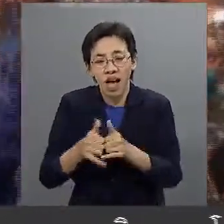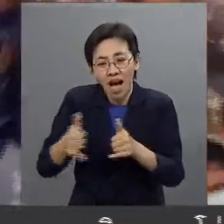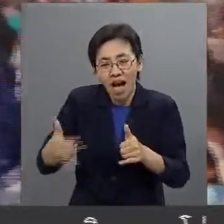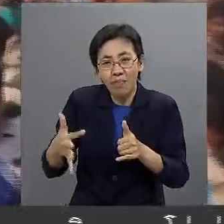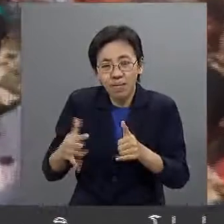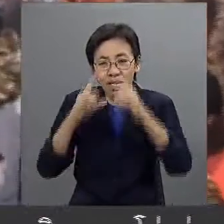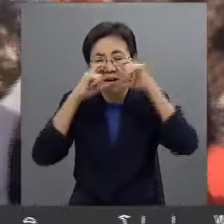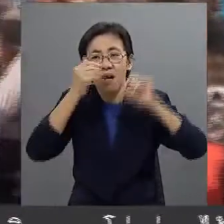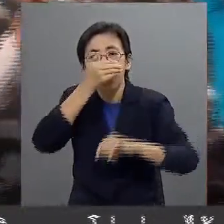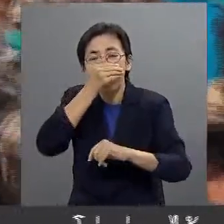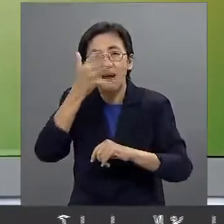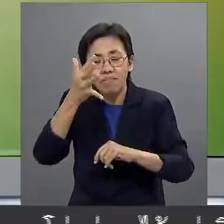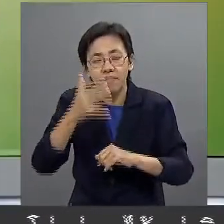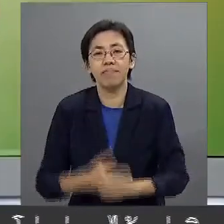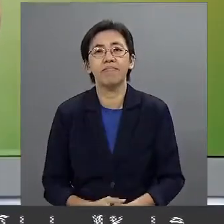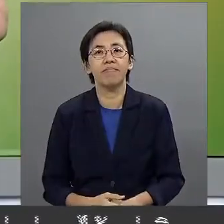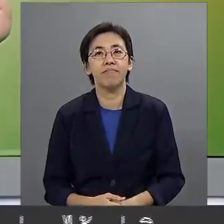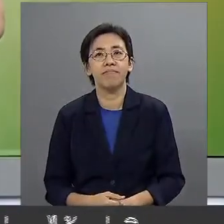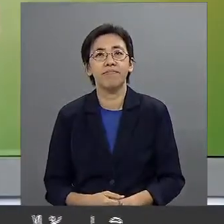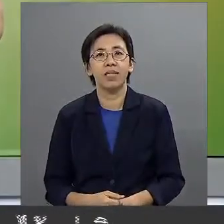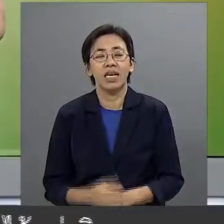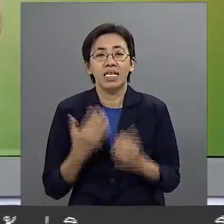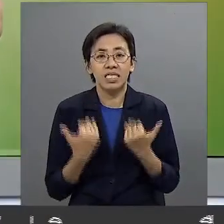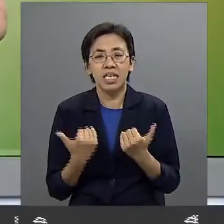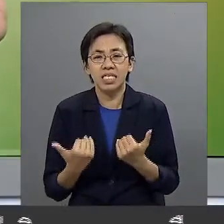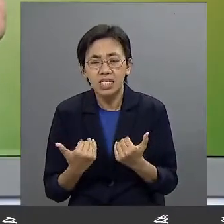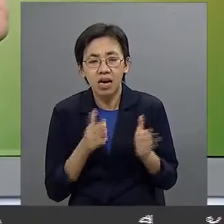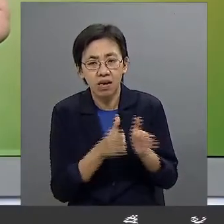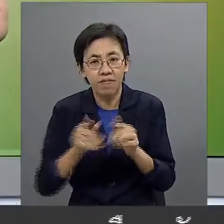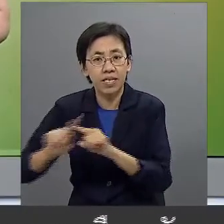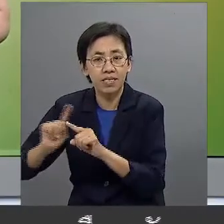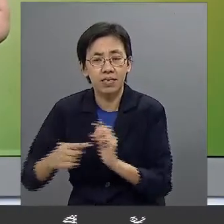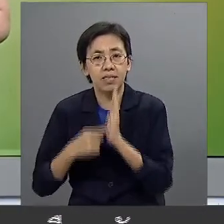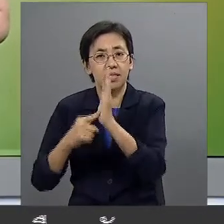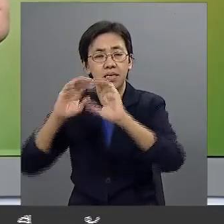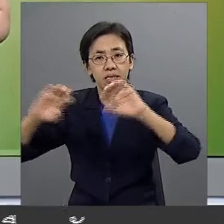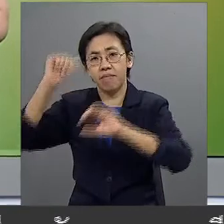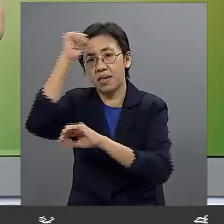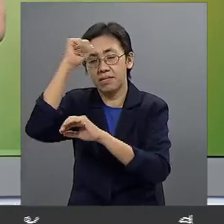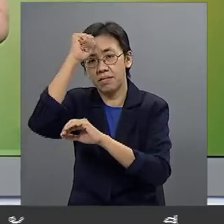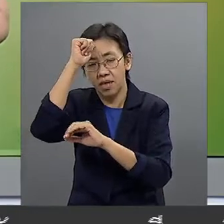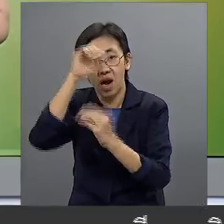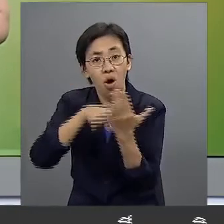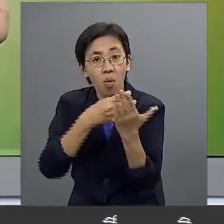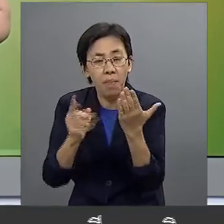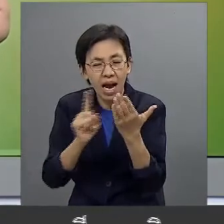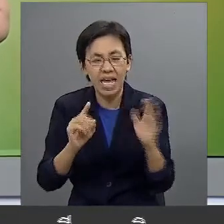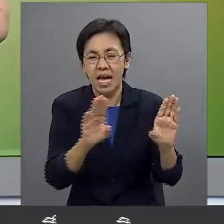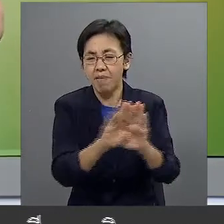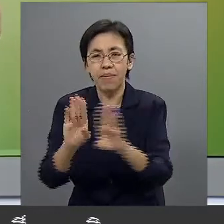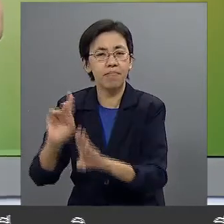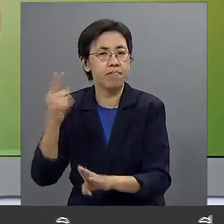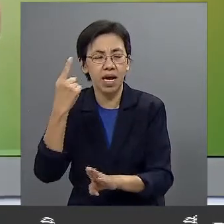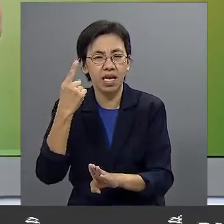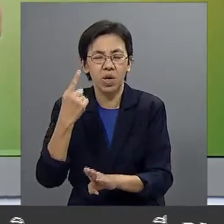หน้ากากอนามัยด้วยนะคะตอนนี้นะมีหลายไฟล์นะคะเสนอให้รัฐบาลอินเดียใช้มาตรการปิดเมืองอีกรอบแต่ดูแล้ว